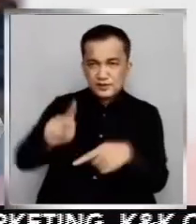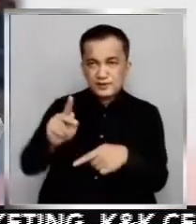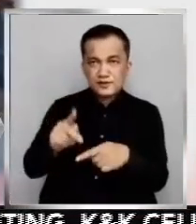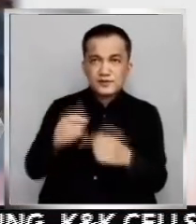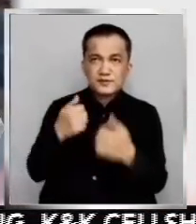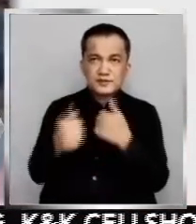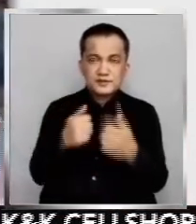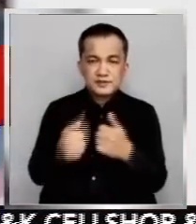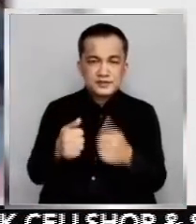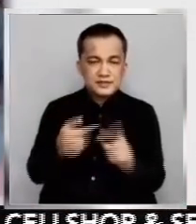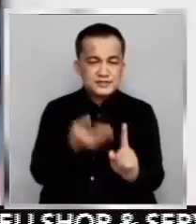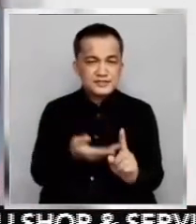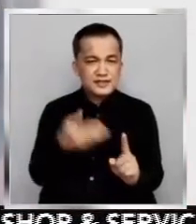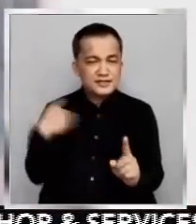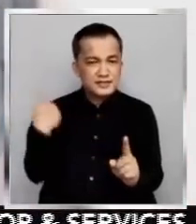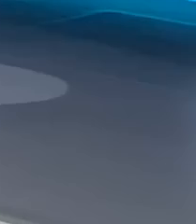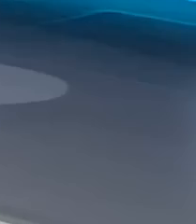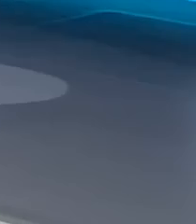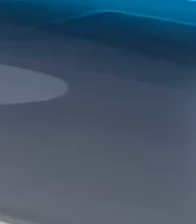ang youngest sa mga sumali.